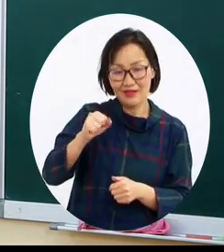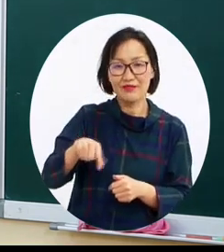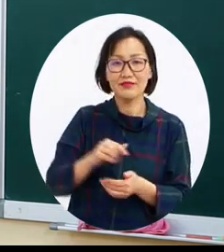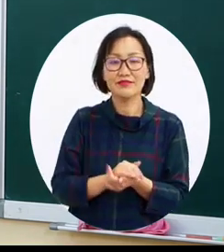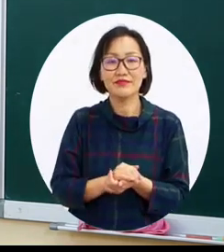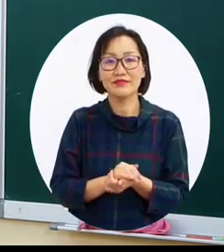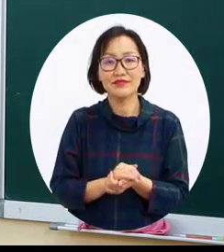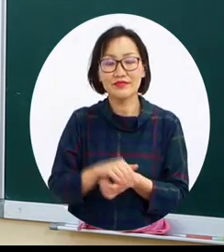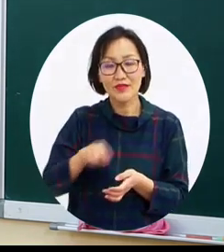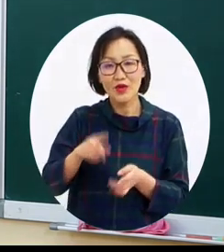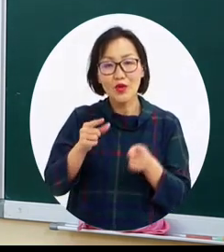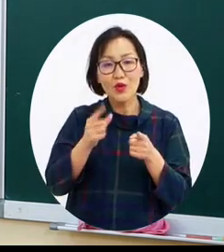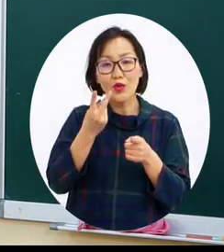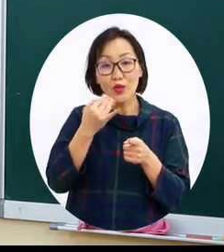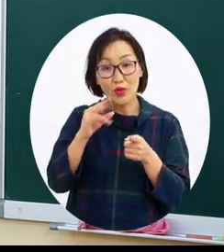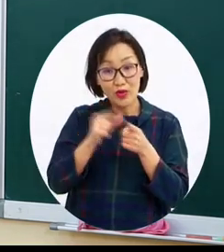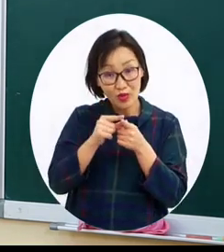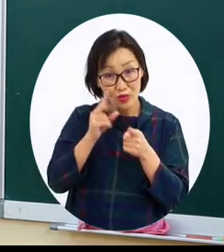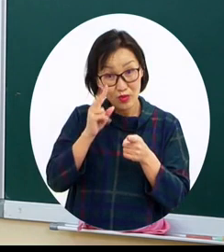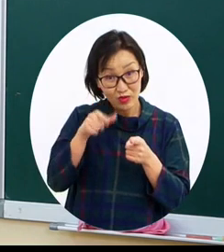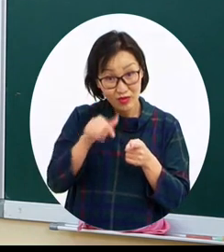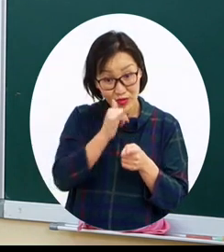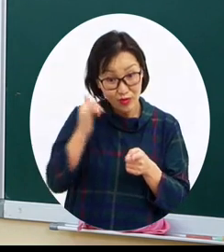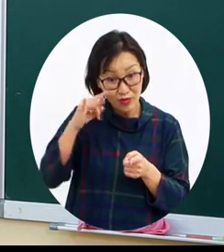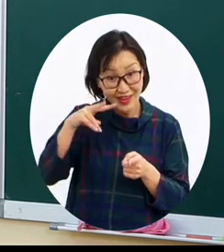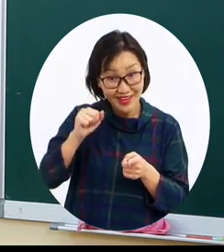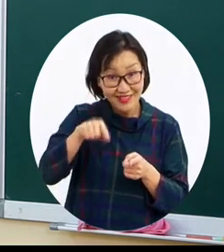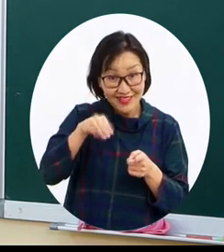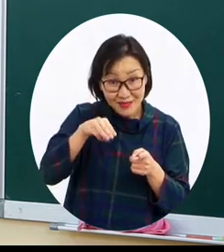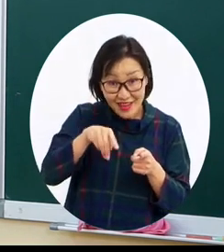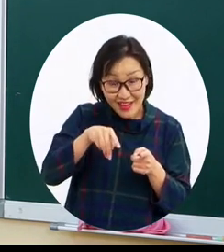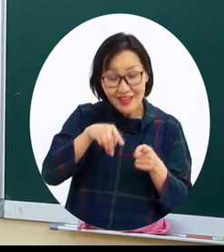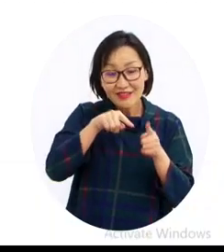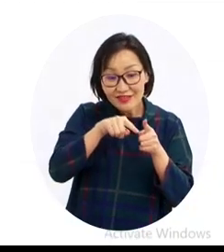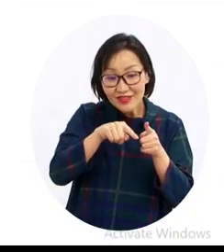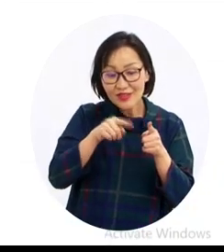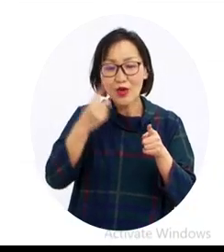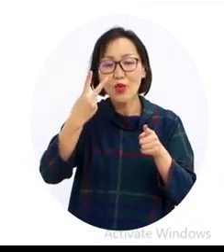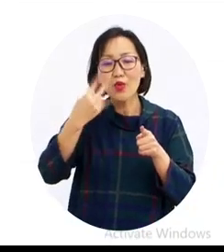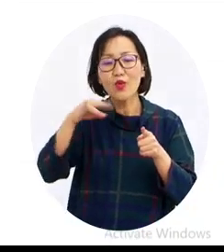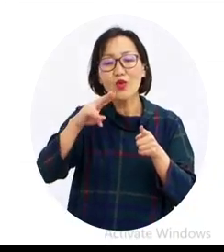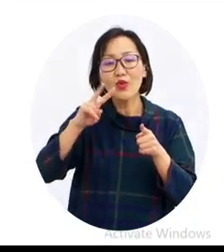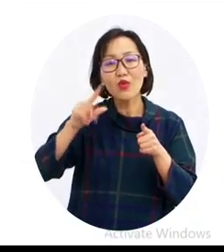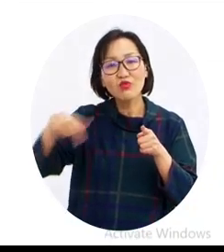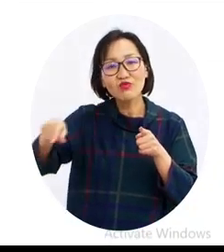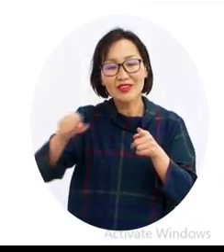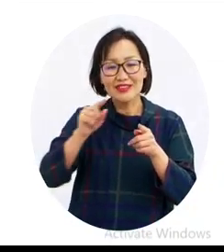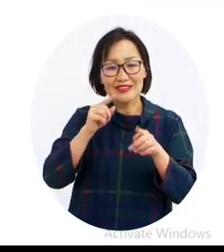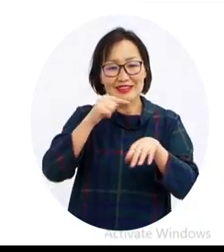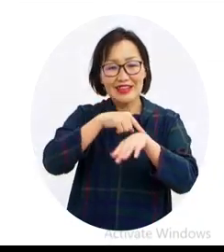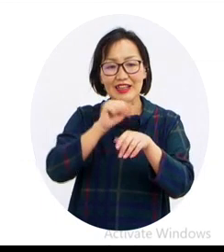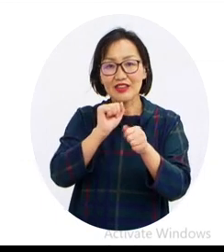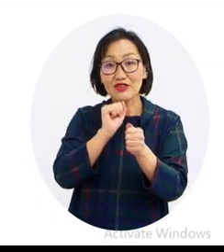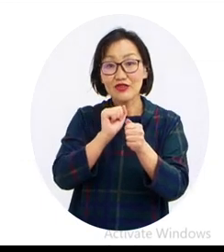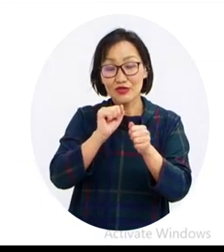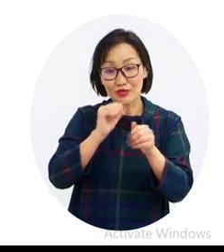Тийм учраас одоо энэ маань үйл үг болсон. Үйл үг болсон учраас үйл дээрээ үлийн төгсөх нөхцөлөө